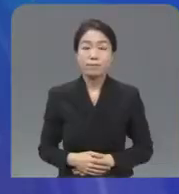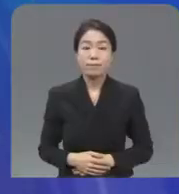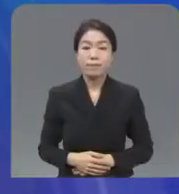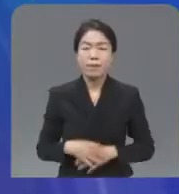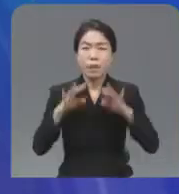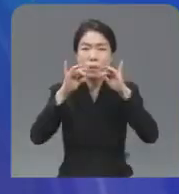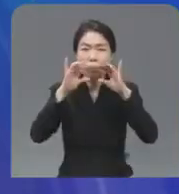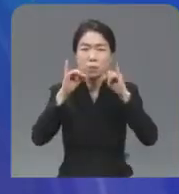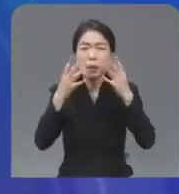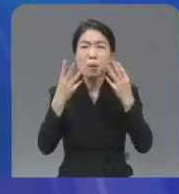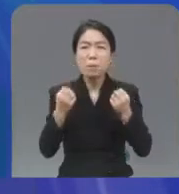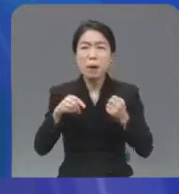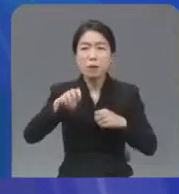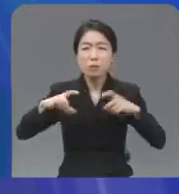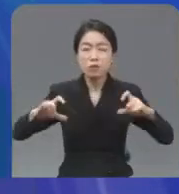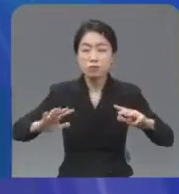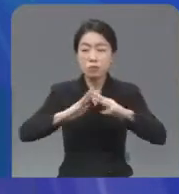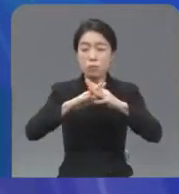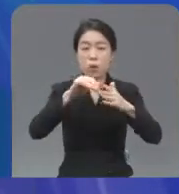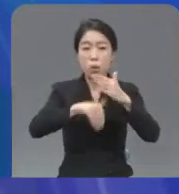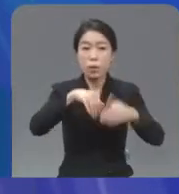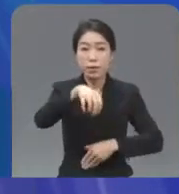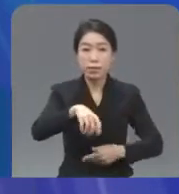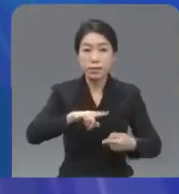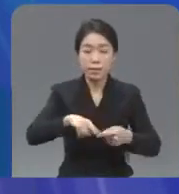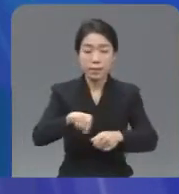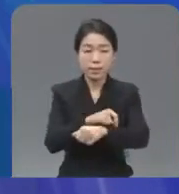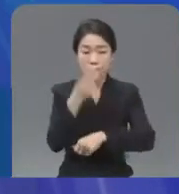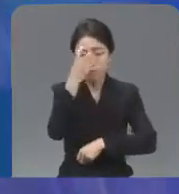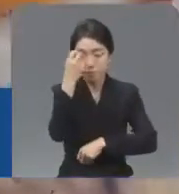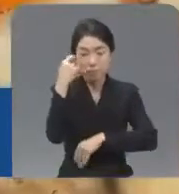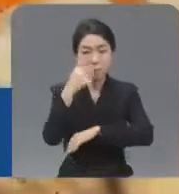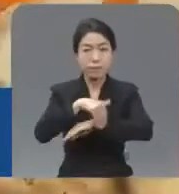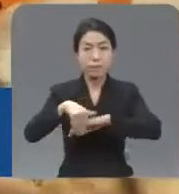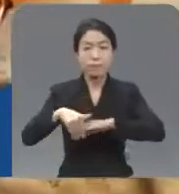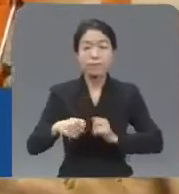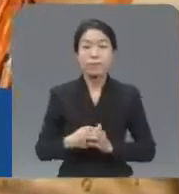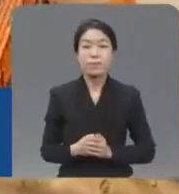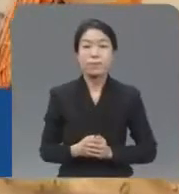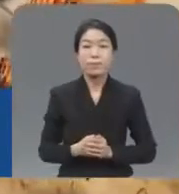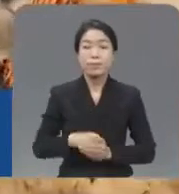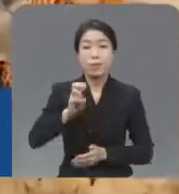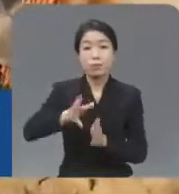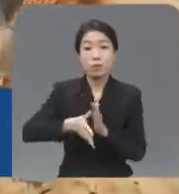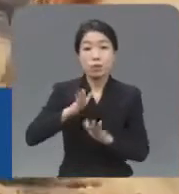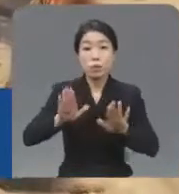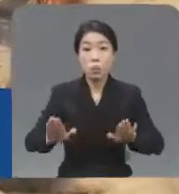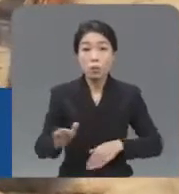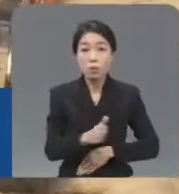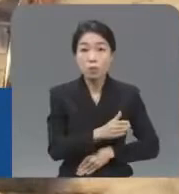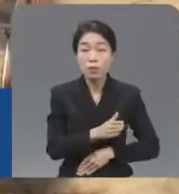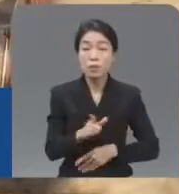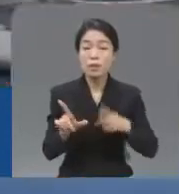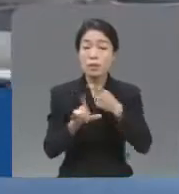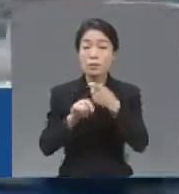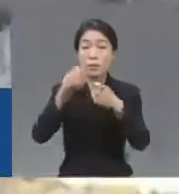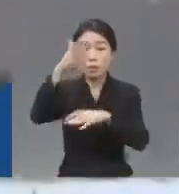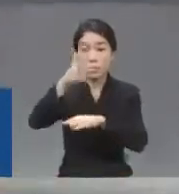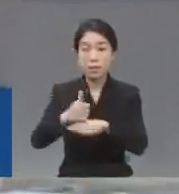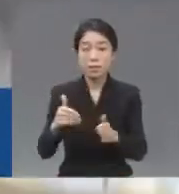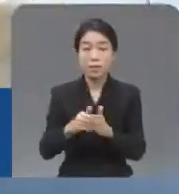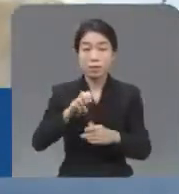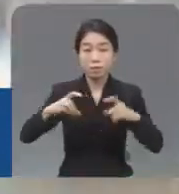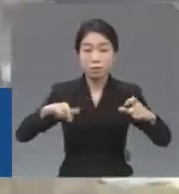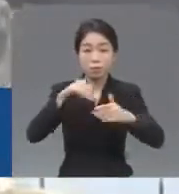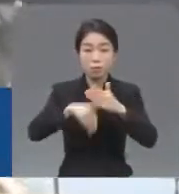먼지가 많이 생기는 광주 지역 건설 공사장에 대해 특별 점검이 이루어집니다. 광주시는 오늘부터 다음 달 말까지 광주